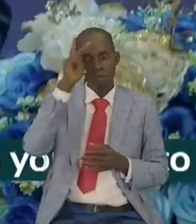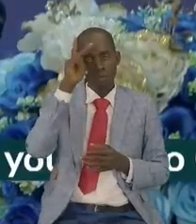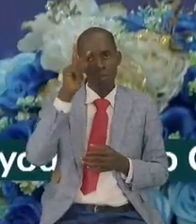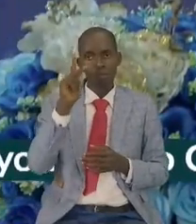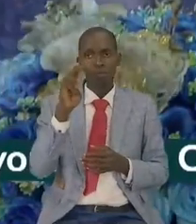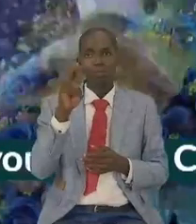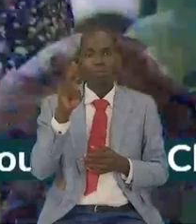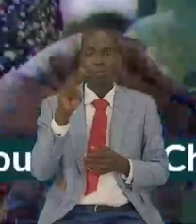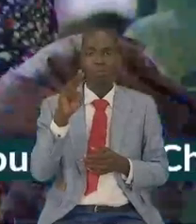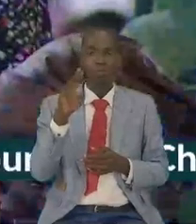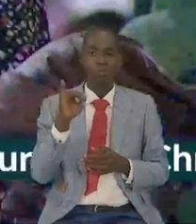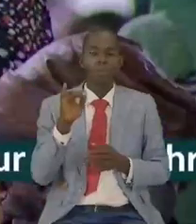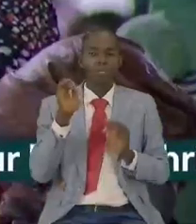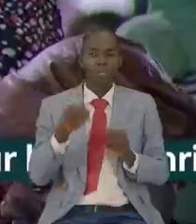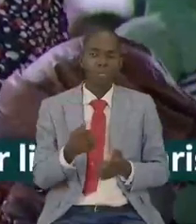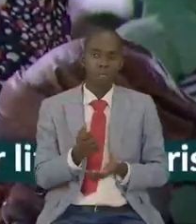Soyons patients avec eux.